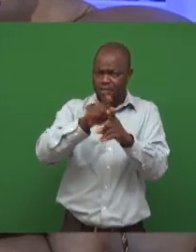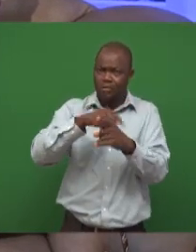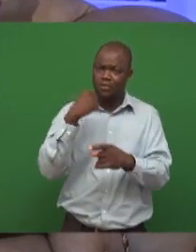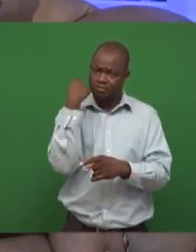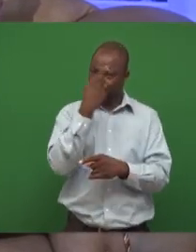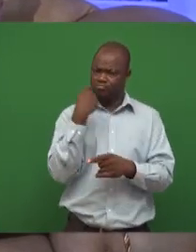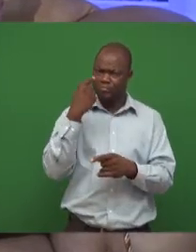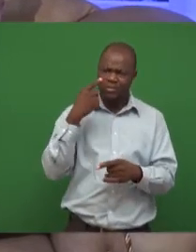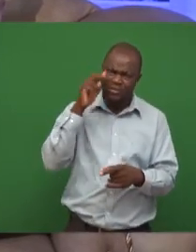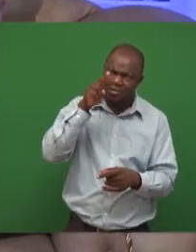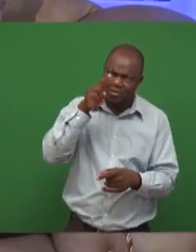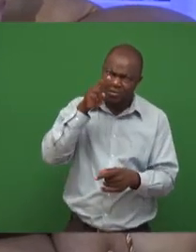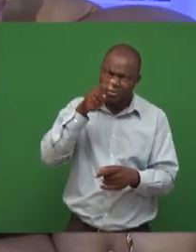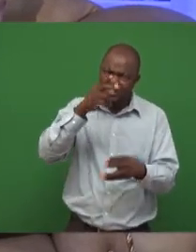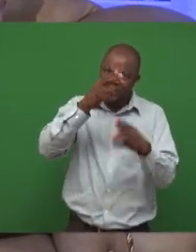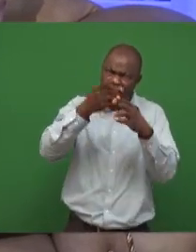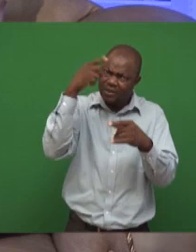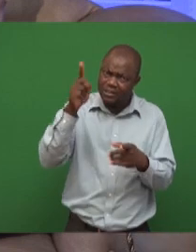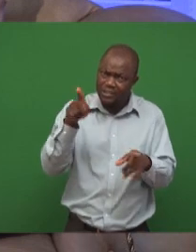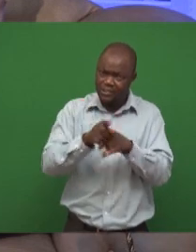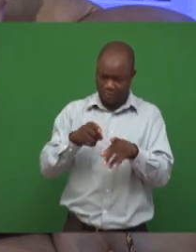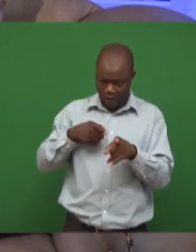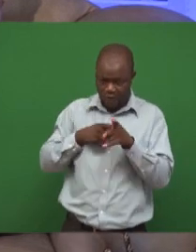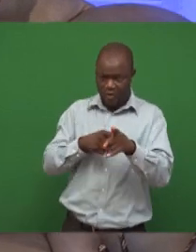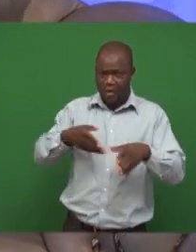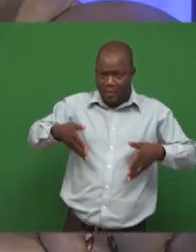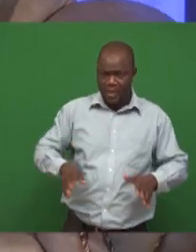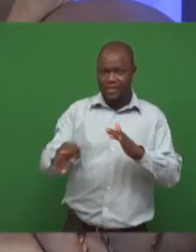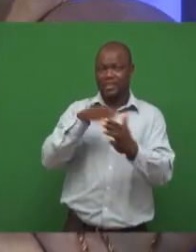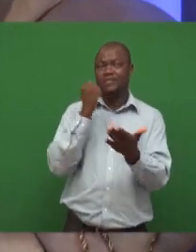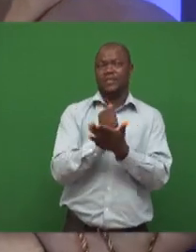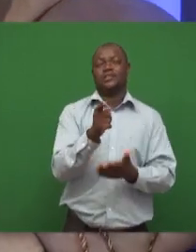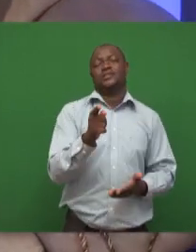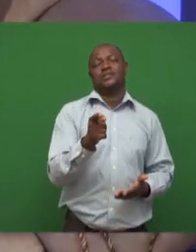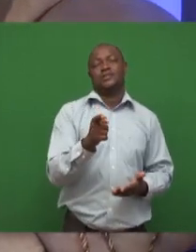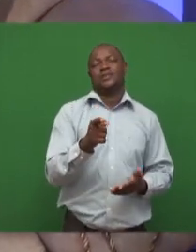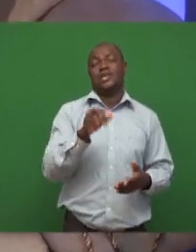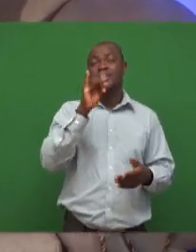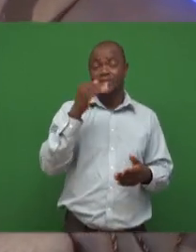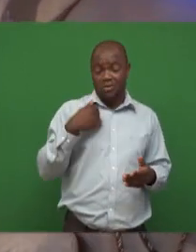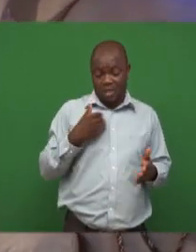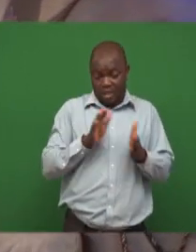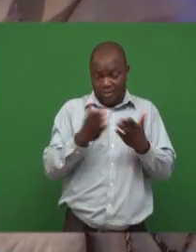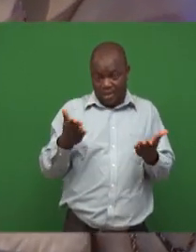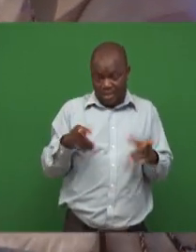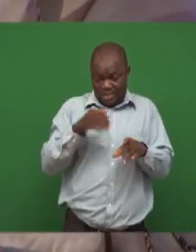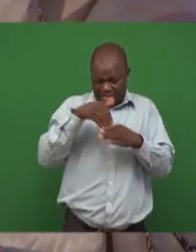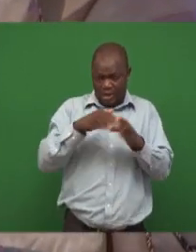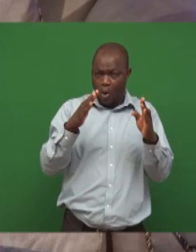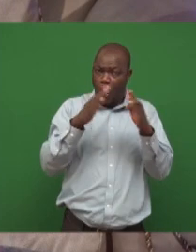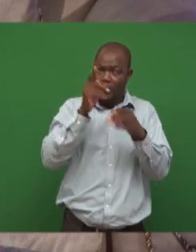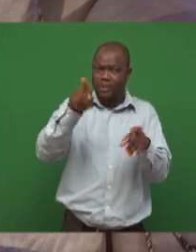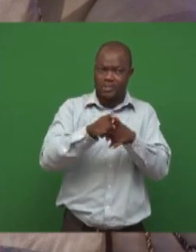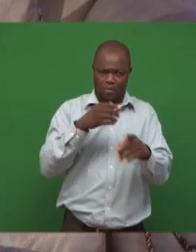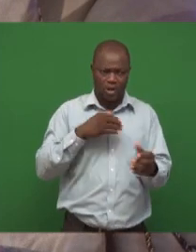ndiye here uyu zvichibva zvakare kupi ku birth certificate yako ka nekuti chifunga kuti dai tatisina pamba penyu pakaparwa mhosva